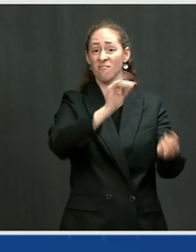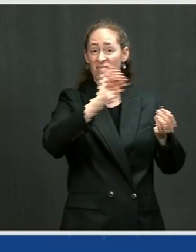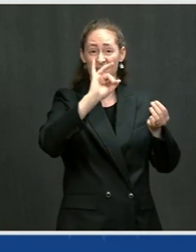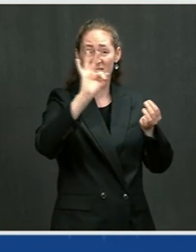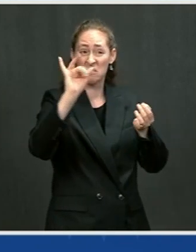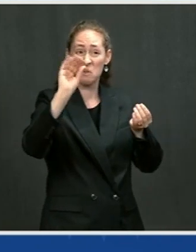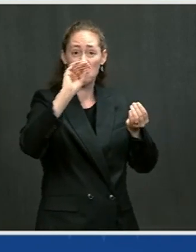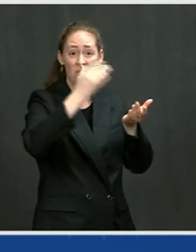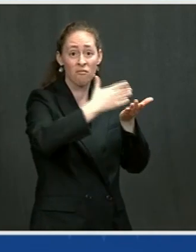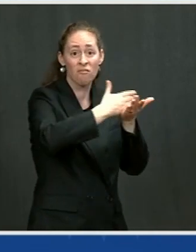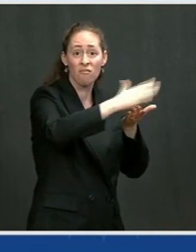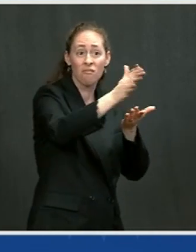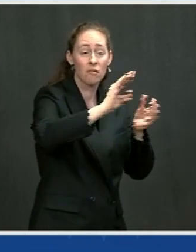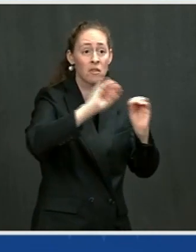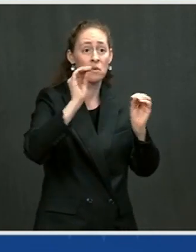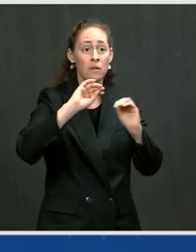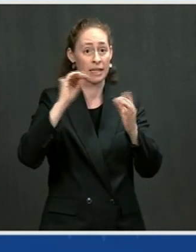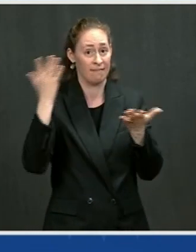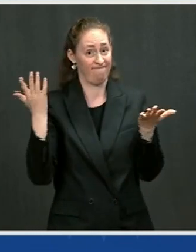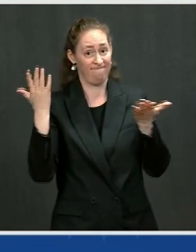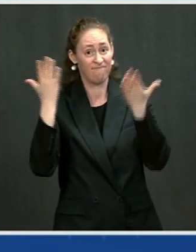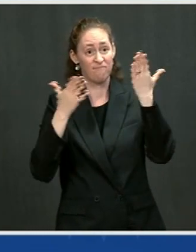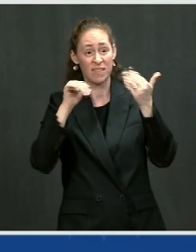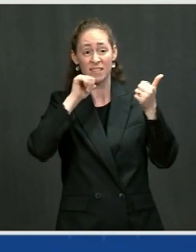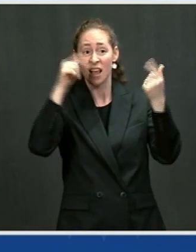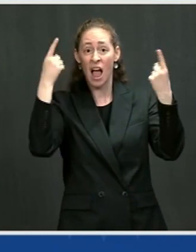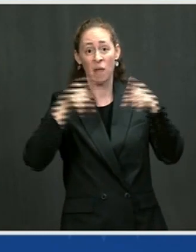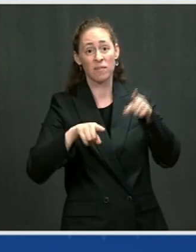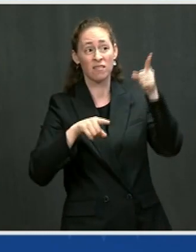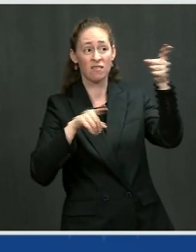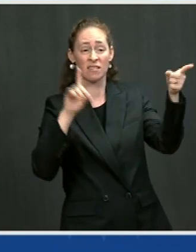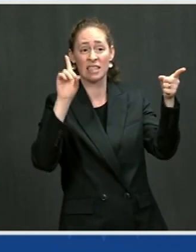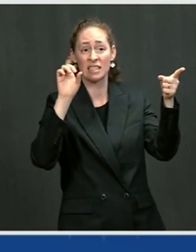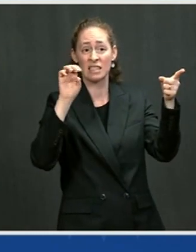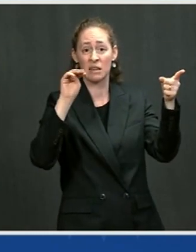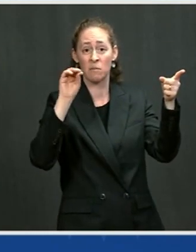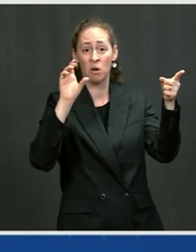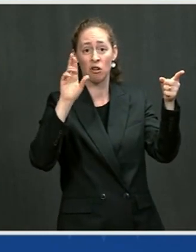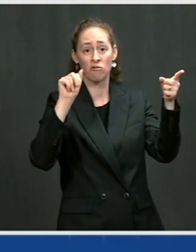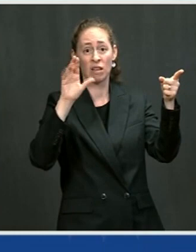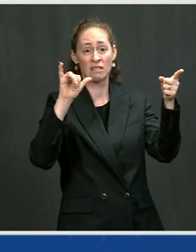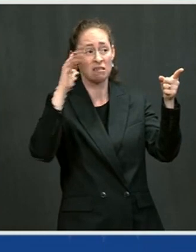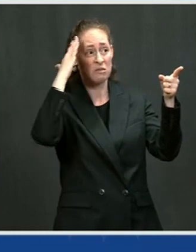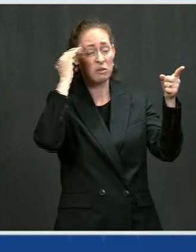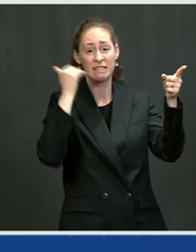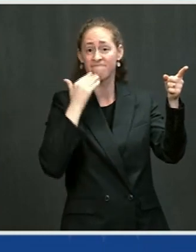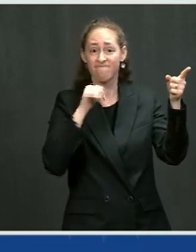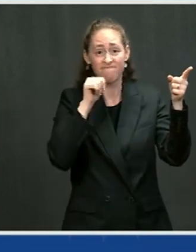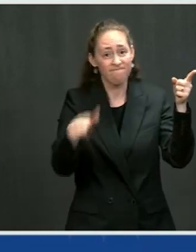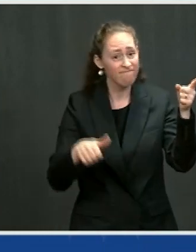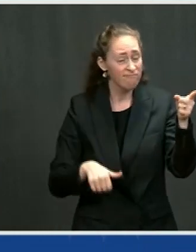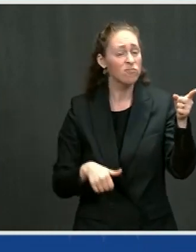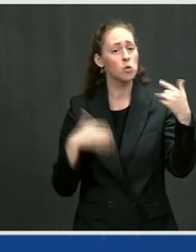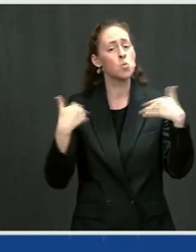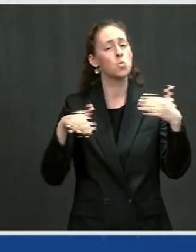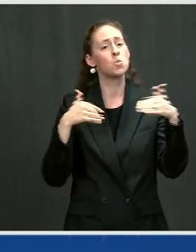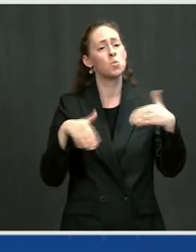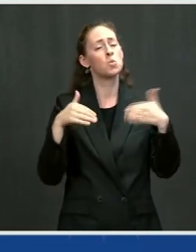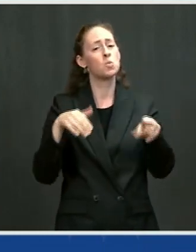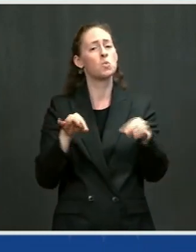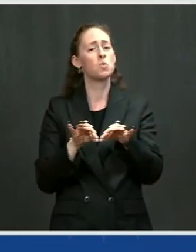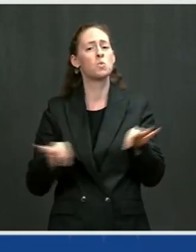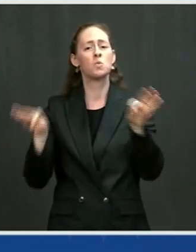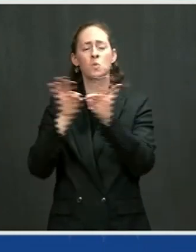and democracy we enjoy today couldn't have blossomed in Korea. 퍼켓 대령님은 아까